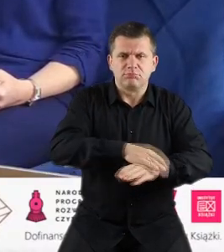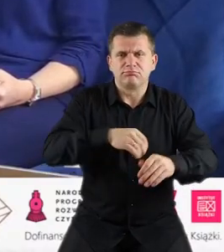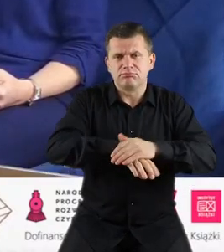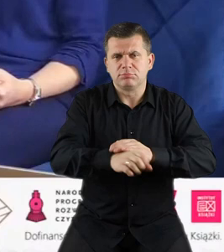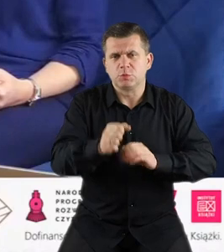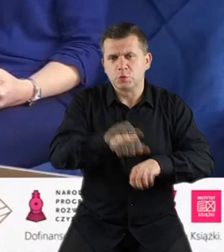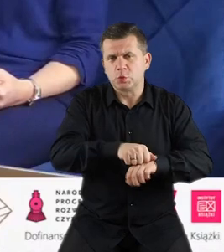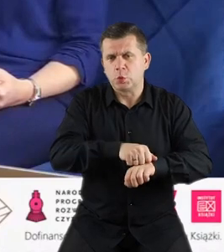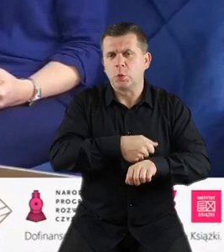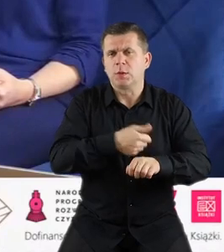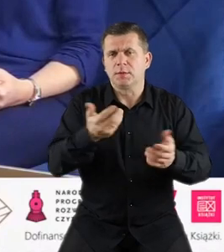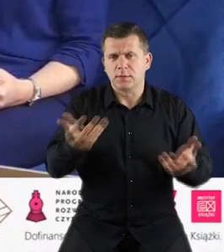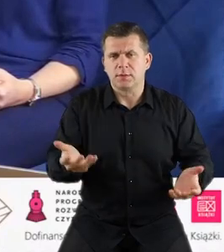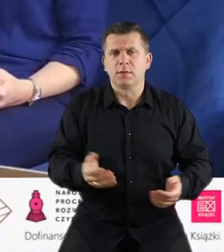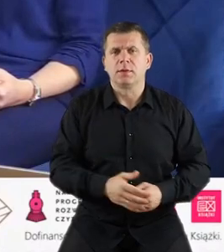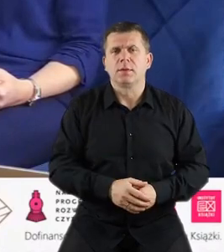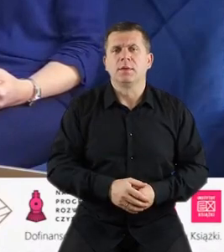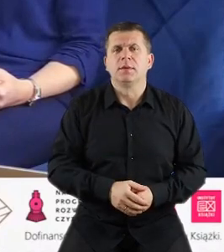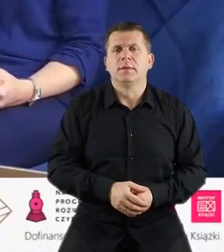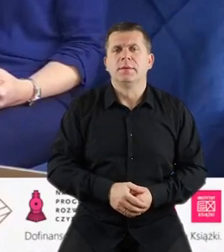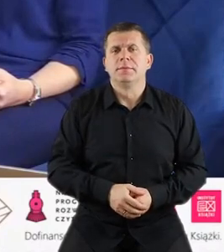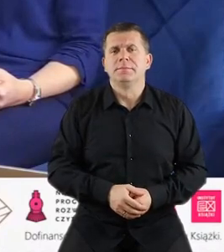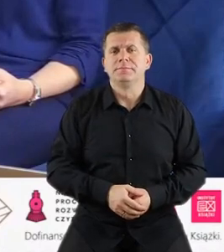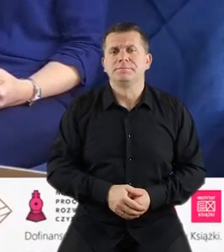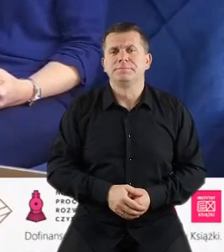ten motyw skóry jest w ostatnim